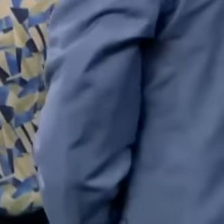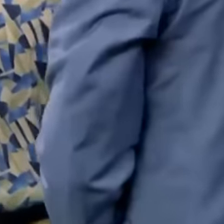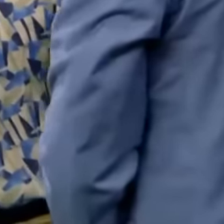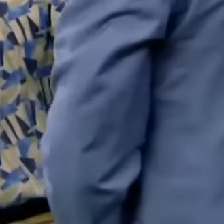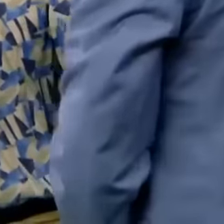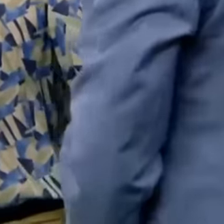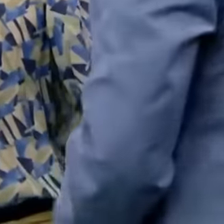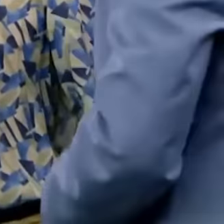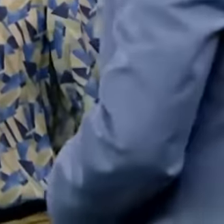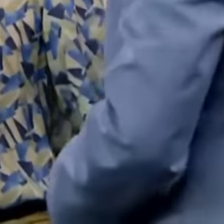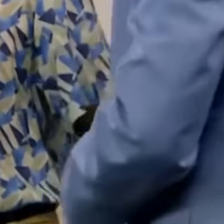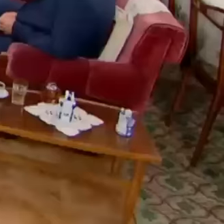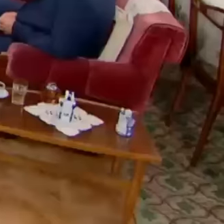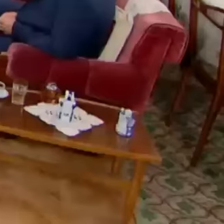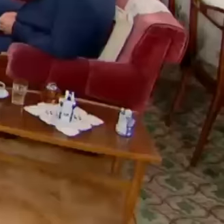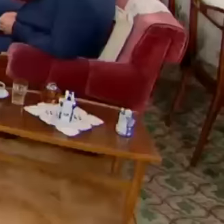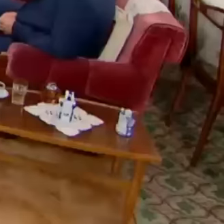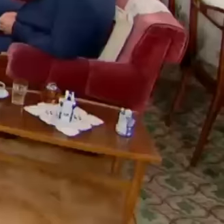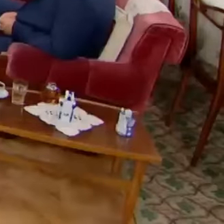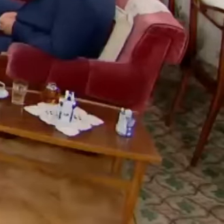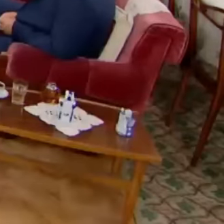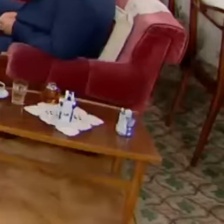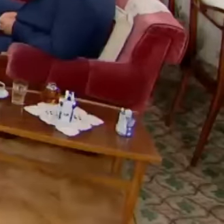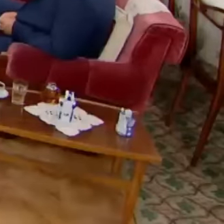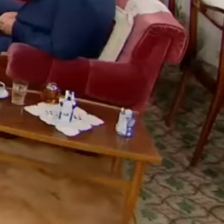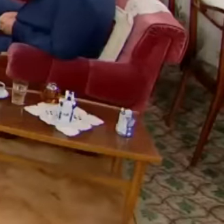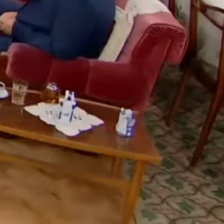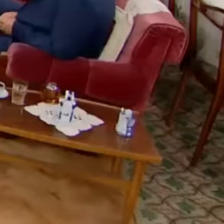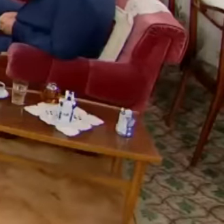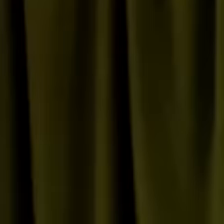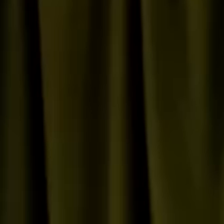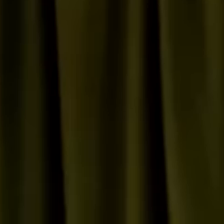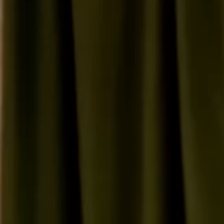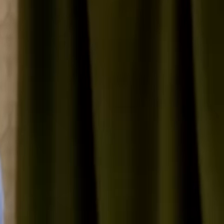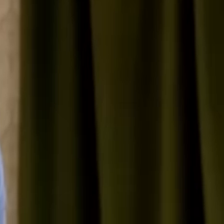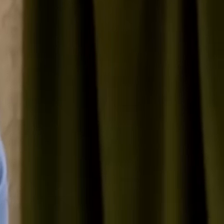Annesiyle babası yanlış yerde tartıştıklarını fark edip oturdular.